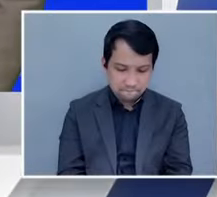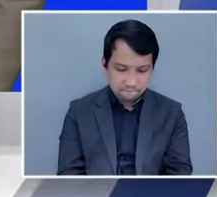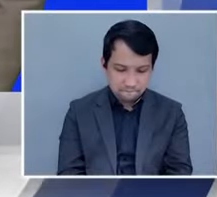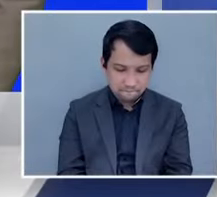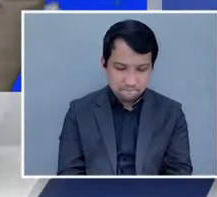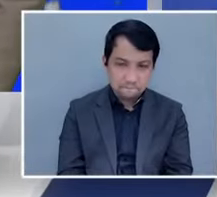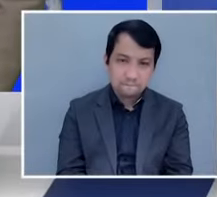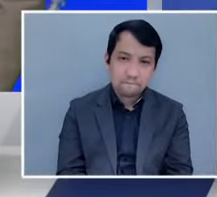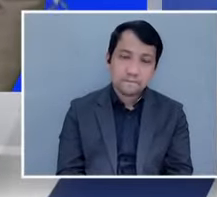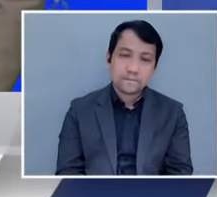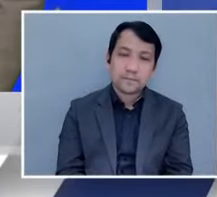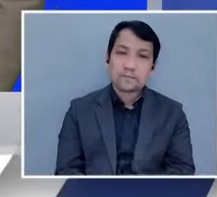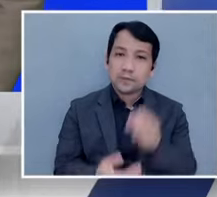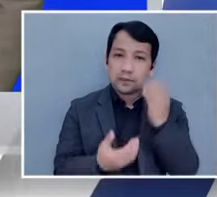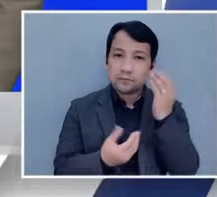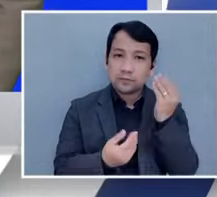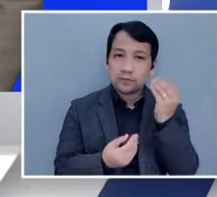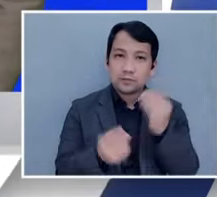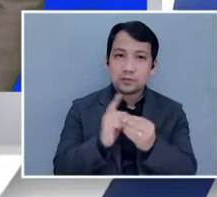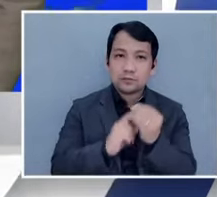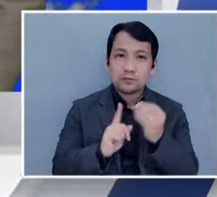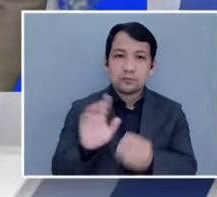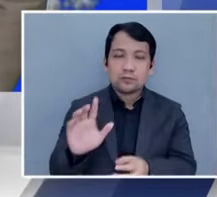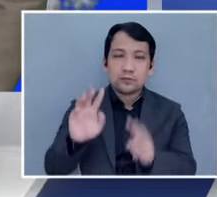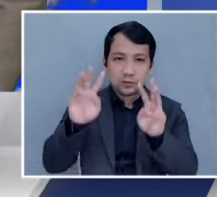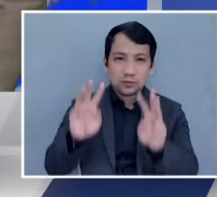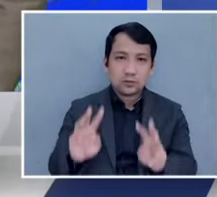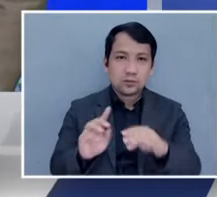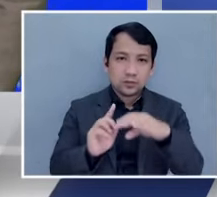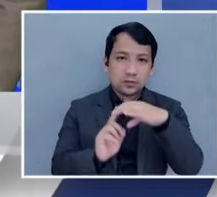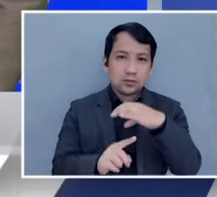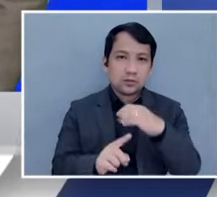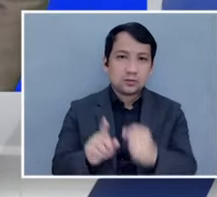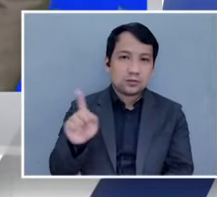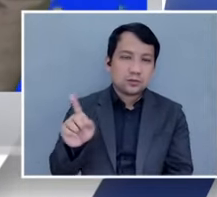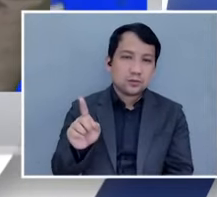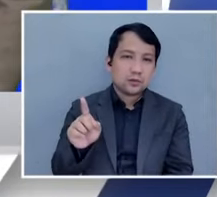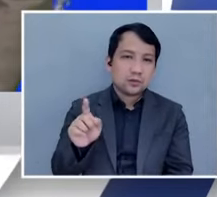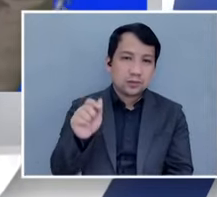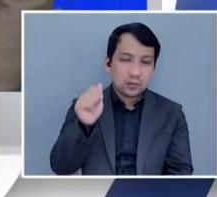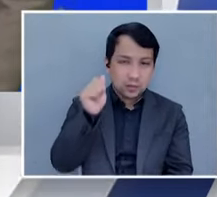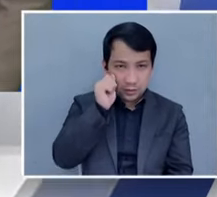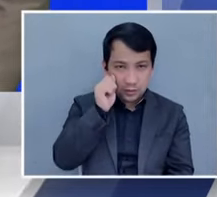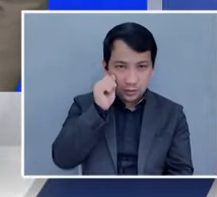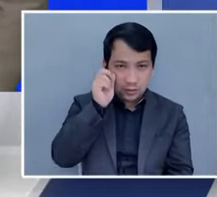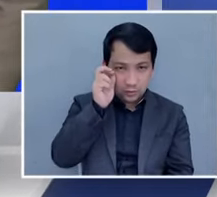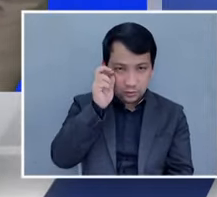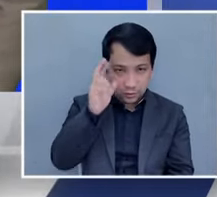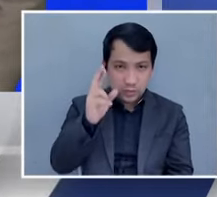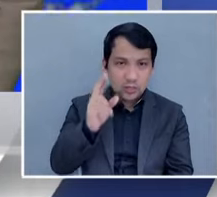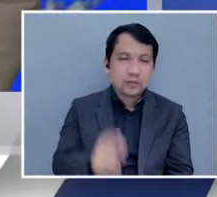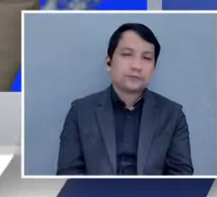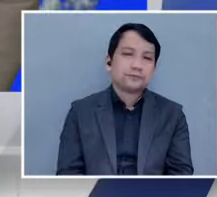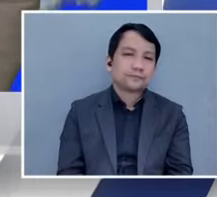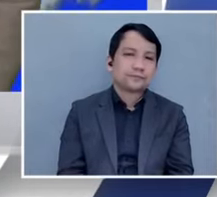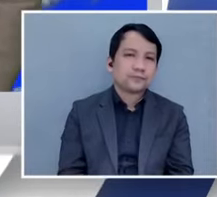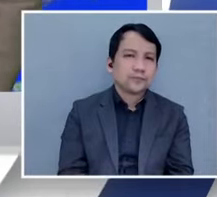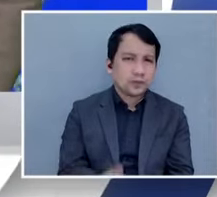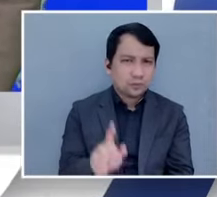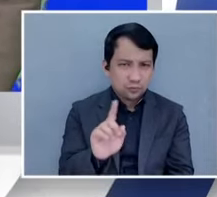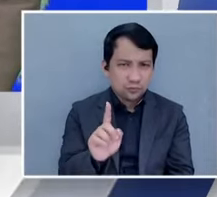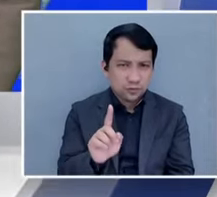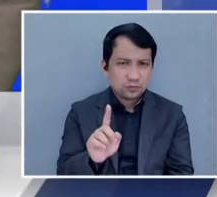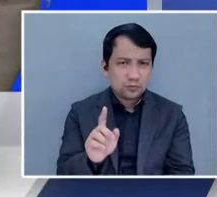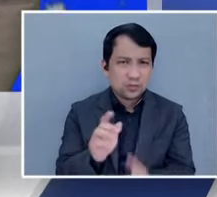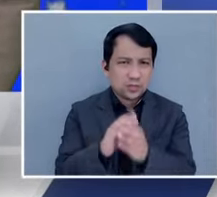Alamin muna natin ang lagay ng panahon mula kay ABS-CBN resident meteorologist Ariel Rojas. Ariel, grabe pa